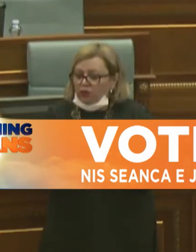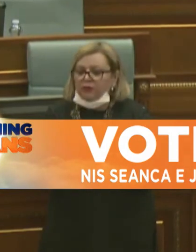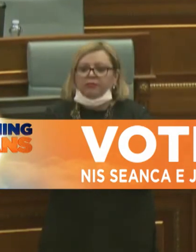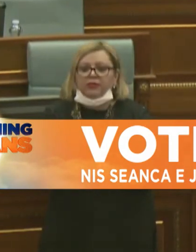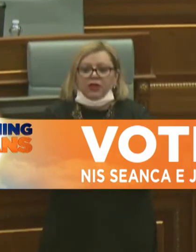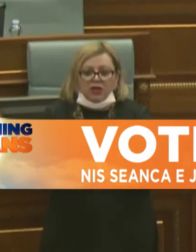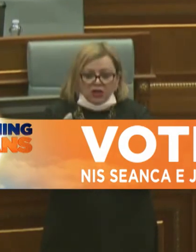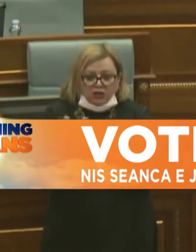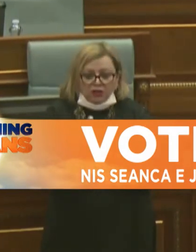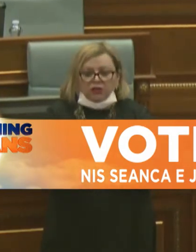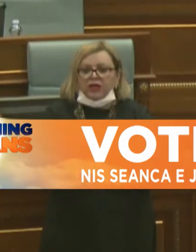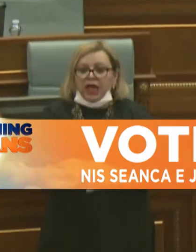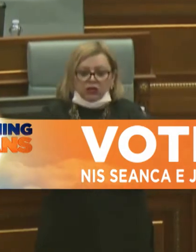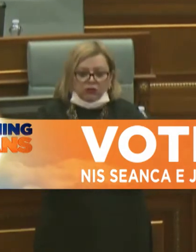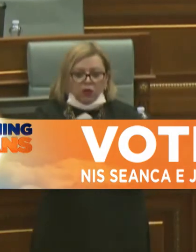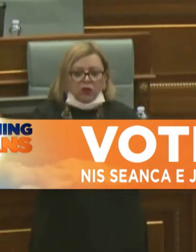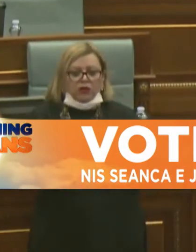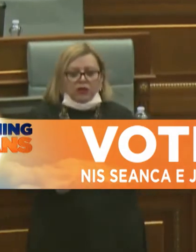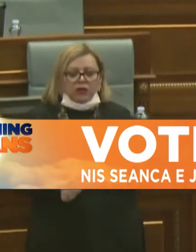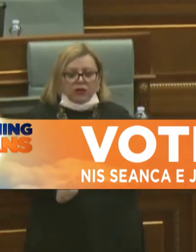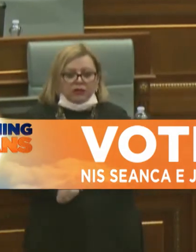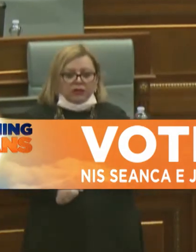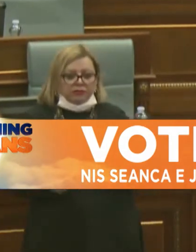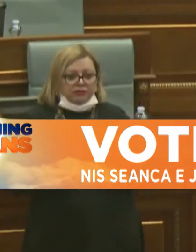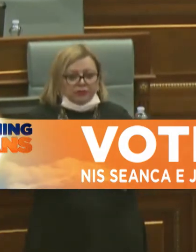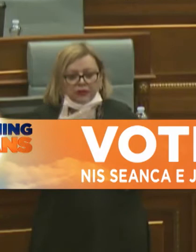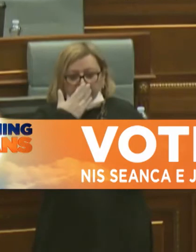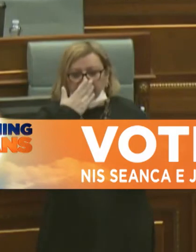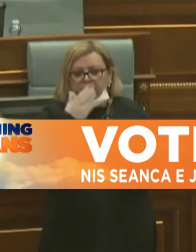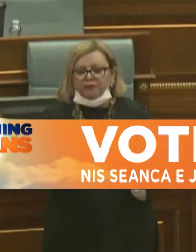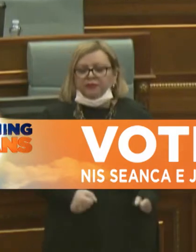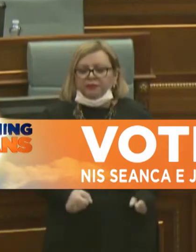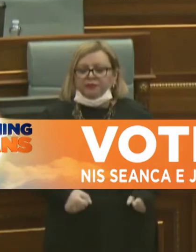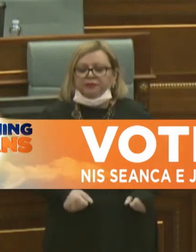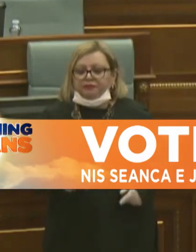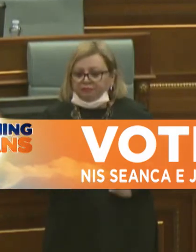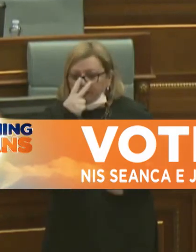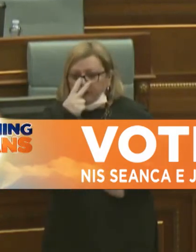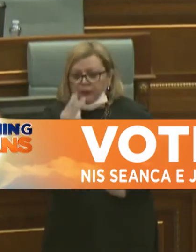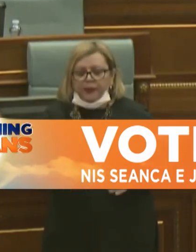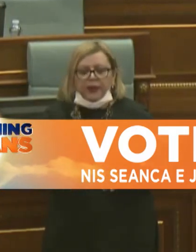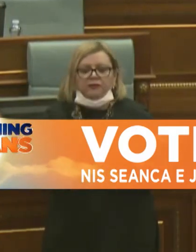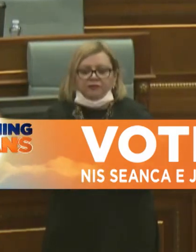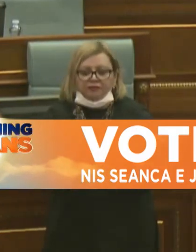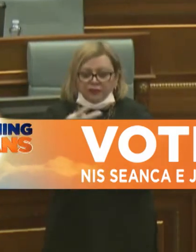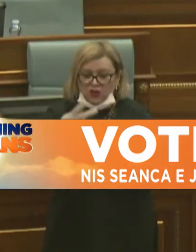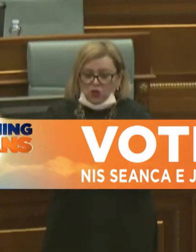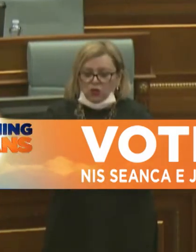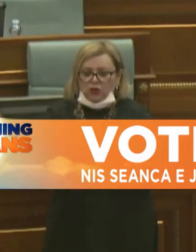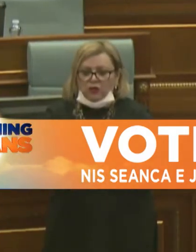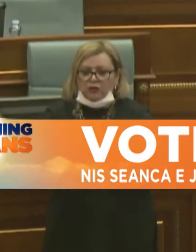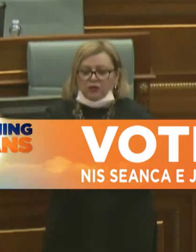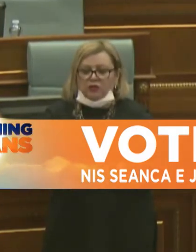të ardhura dhe në eksporte, dhe kjo vetëm si një val e parë. Ndikimin e plot ne do ta ndiejmë në pjesën e dytë të këtij viti dhe